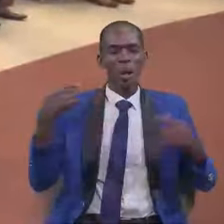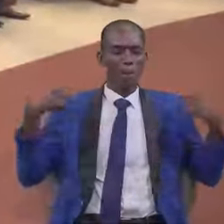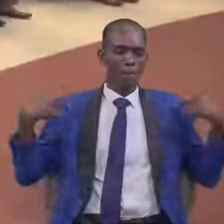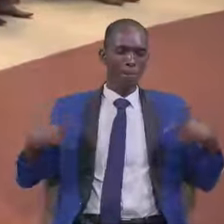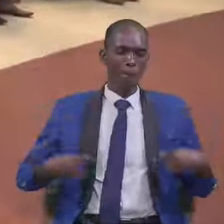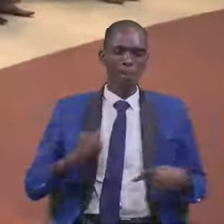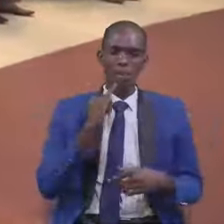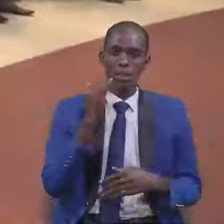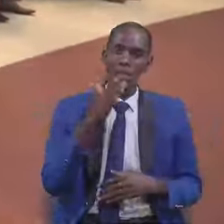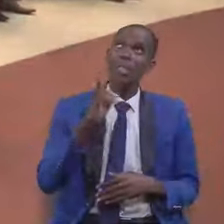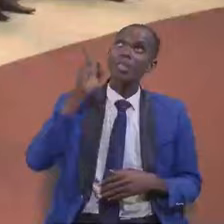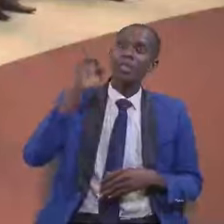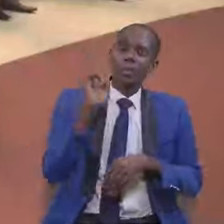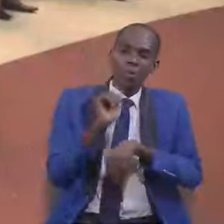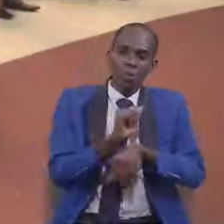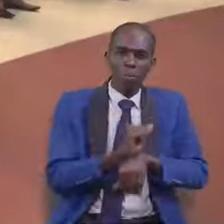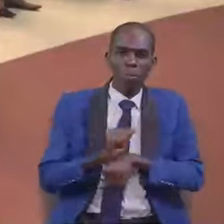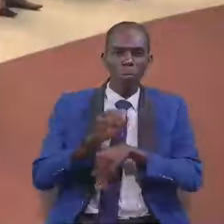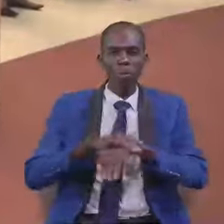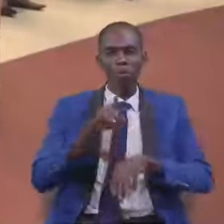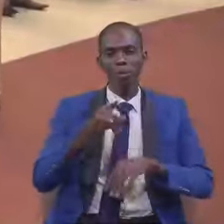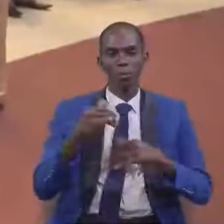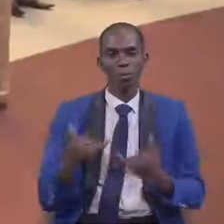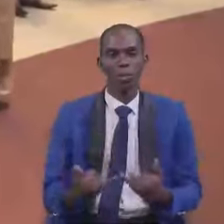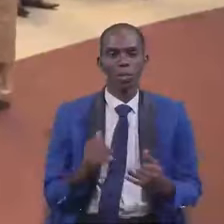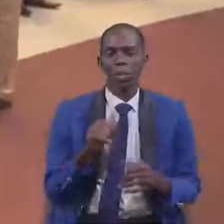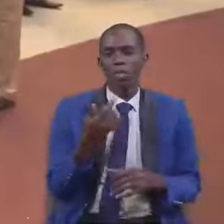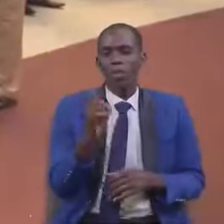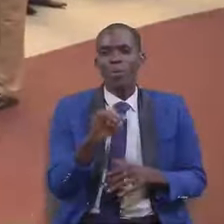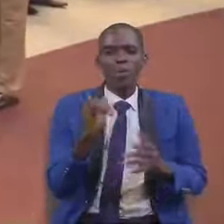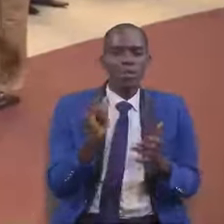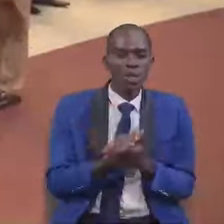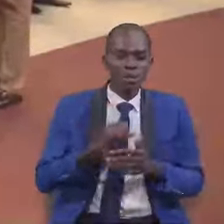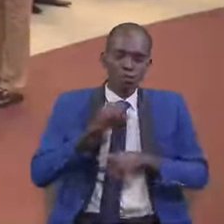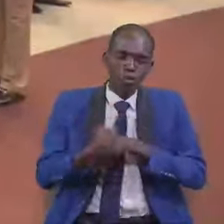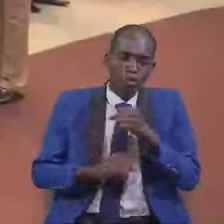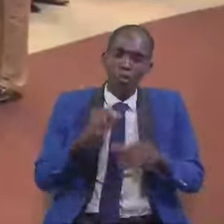maintenant. Là où se trouve l'infirmité, il vous soigne là-bas.